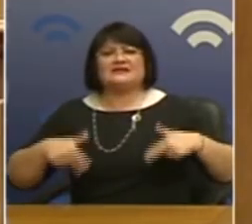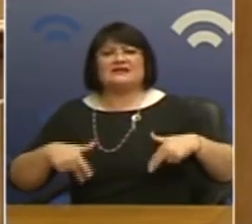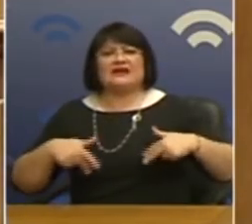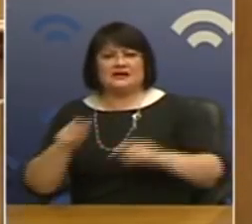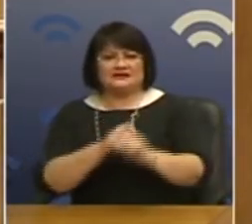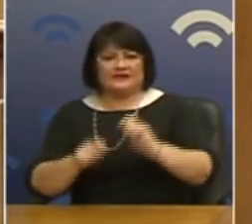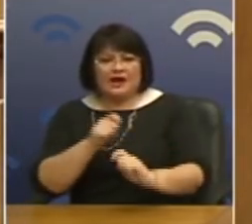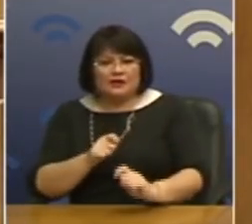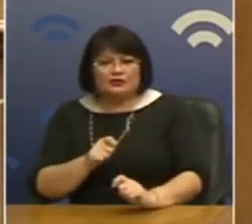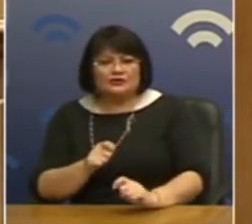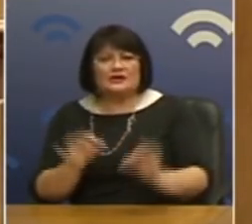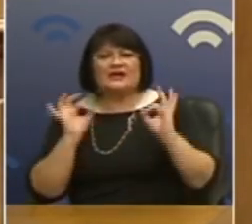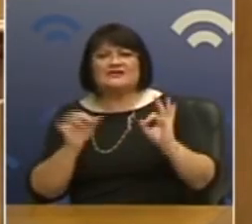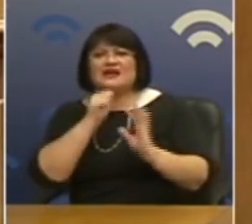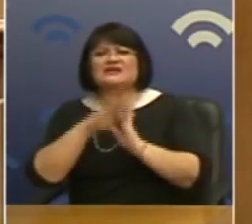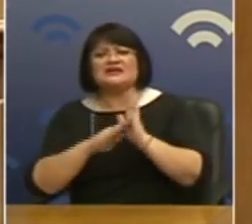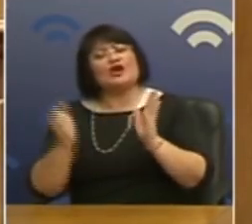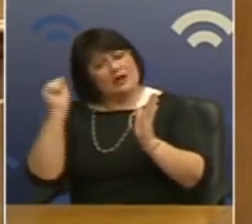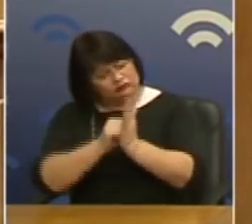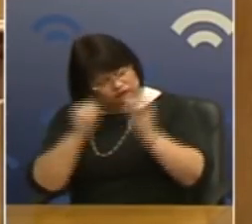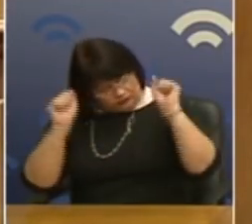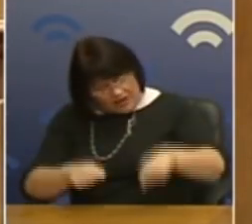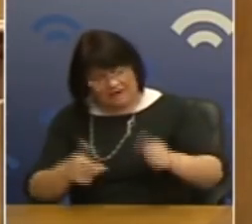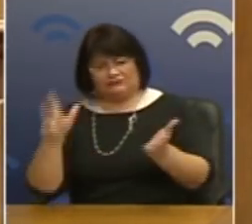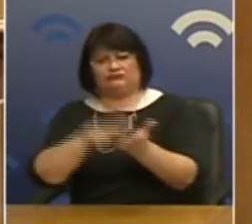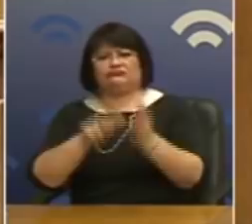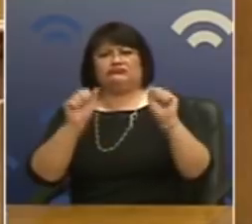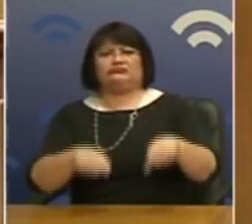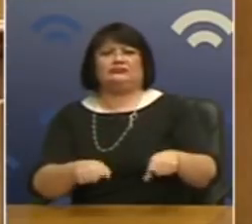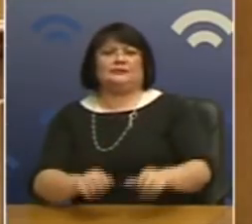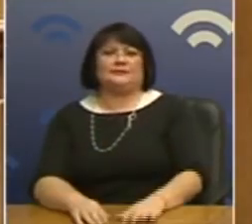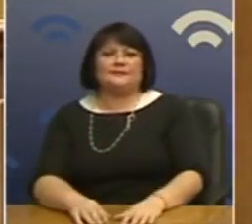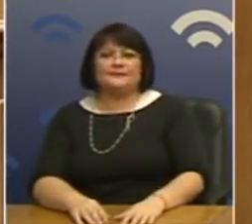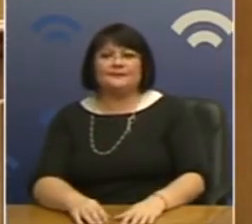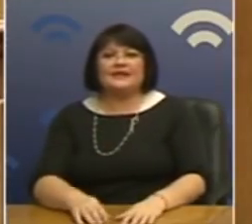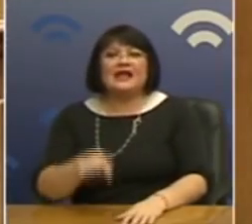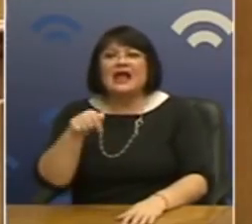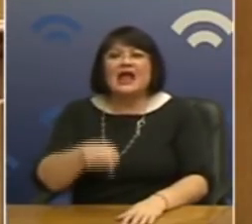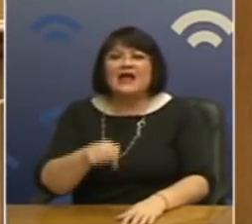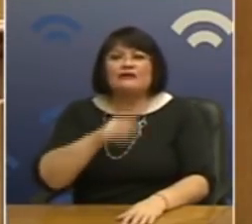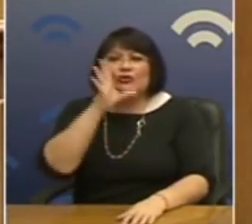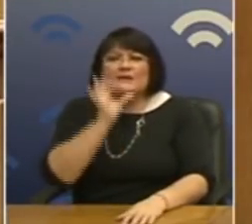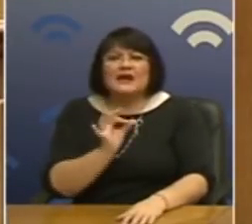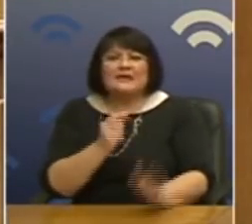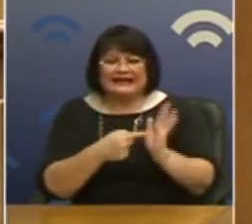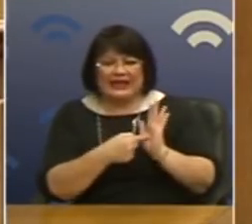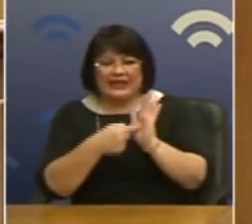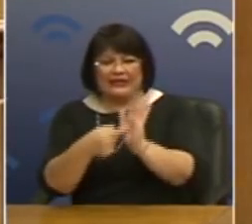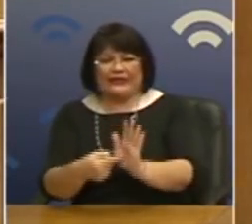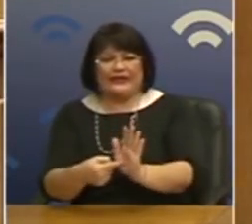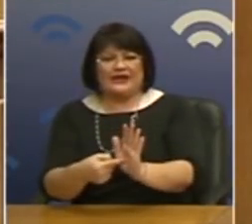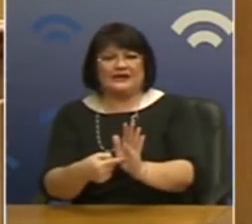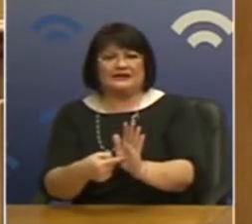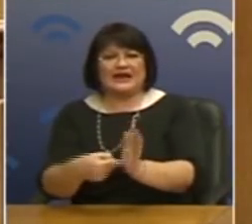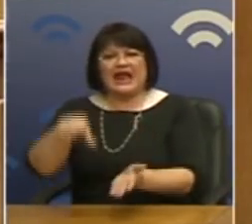μάλιστα με τη βούλα του συντάγματος. Πρόκειται για πραγματικό μνημείο μιας ιερής για σας